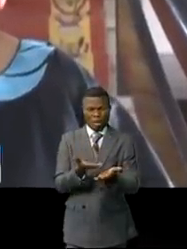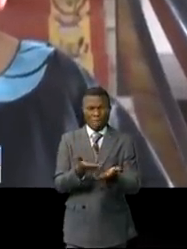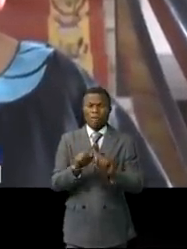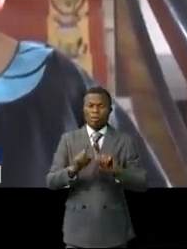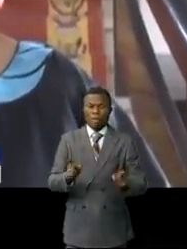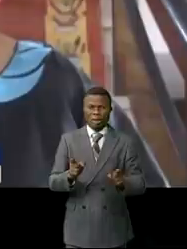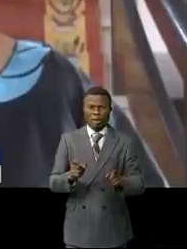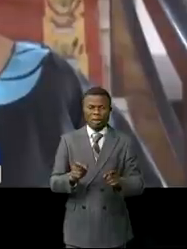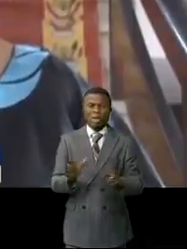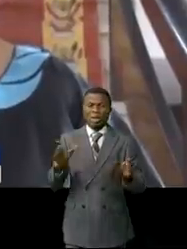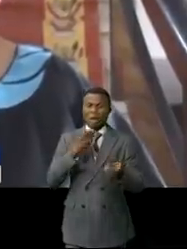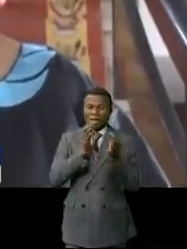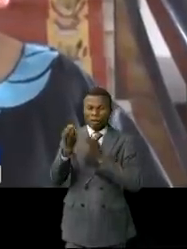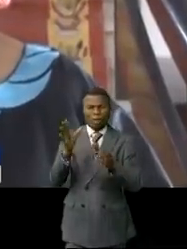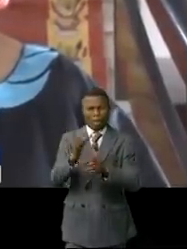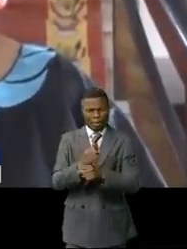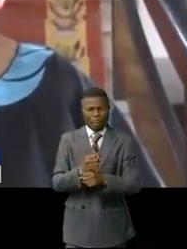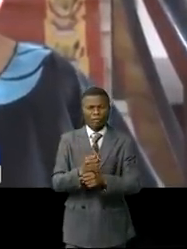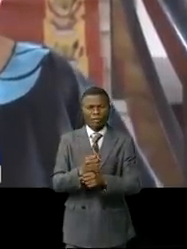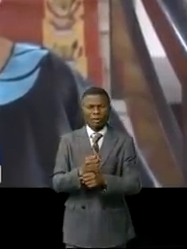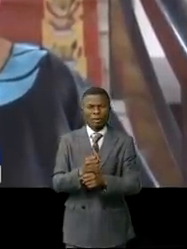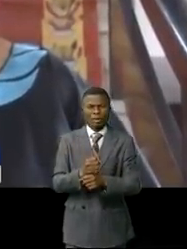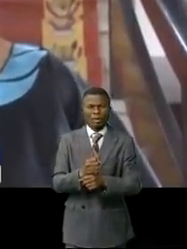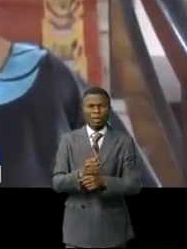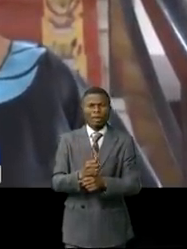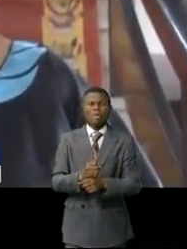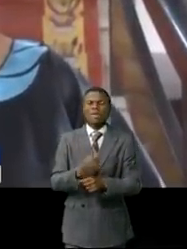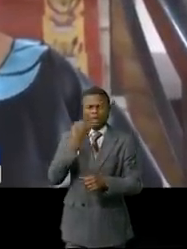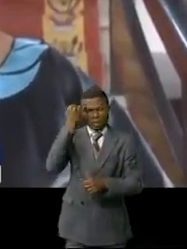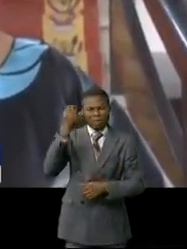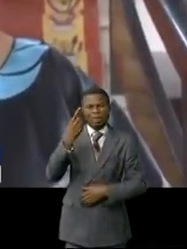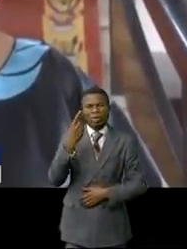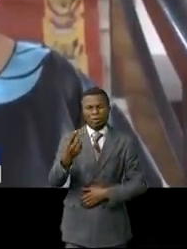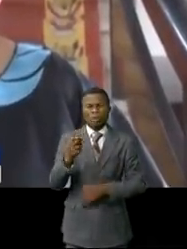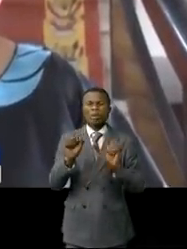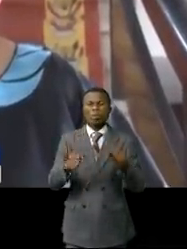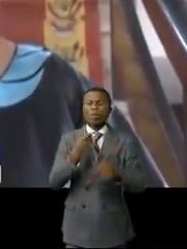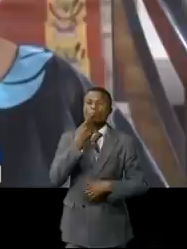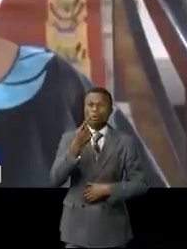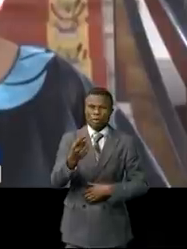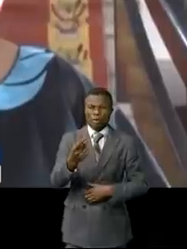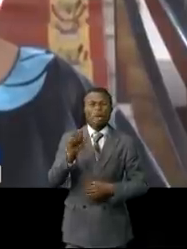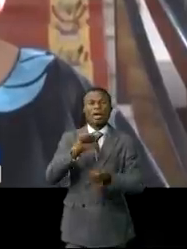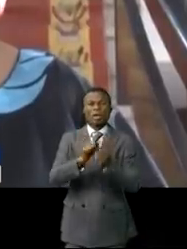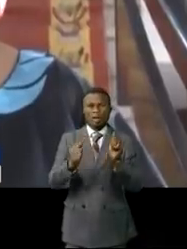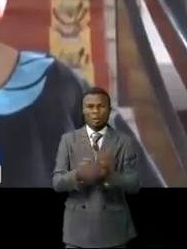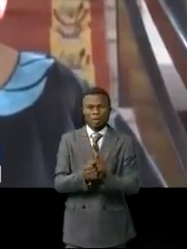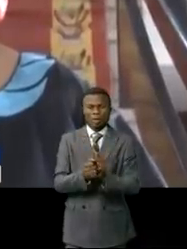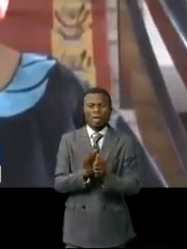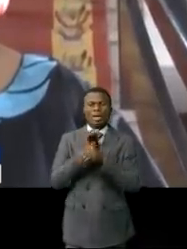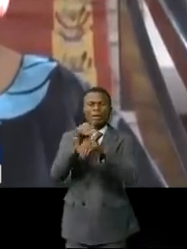si on peut les résumer en une seule phrase, on peut dire que c'est le défi de